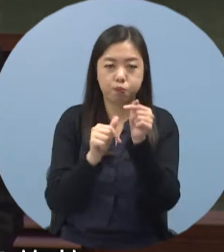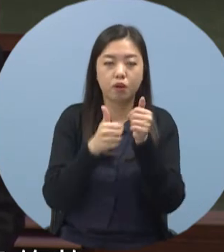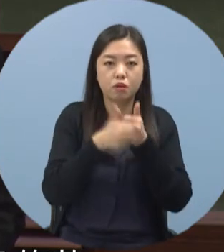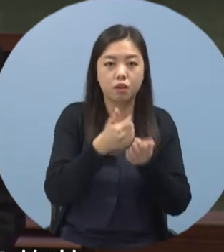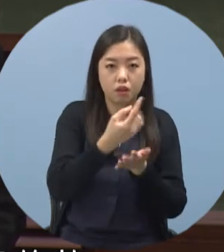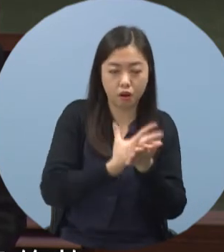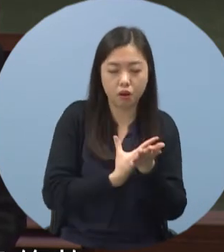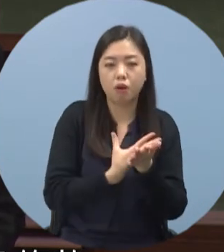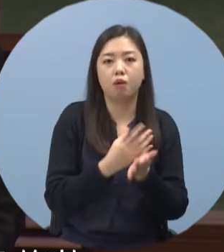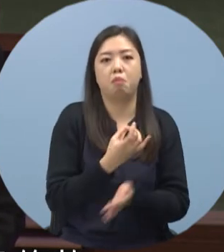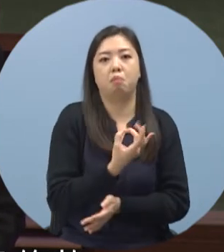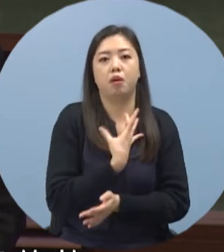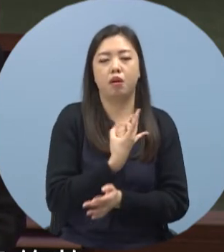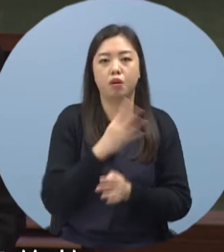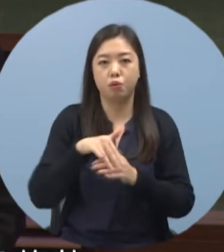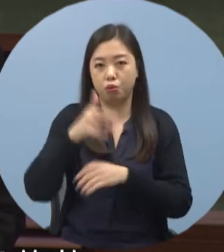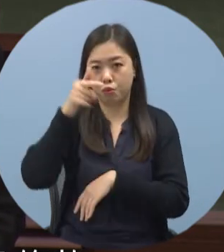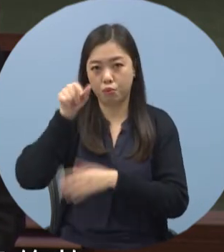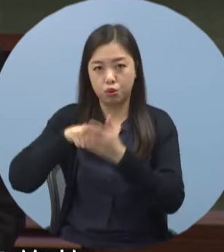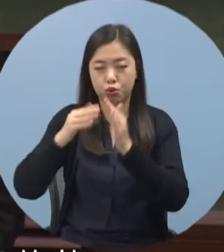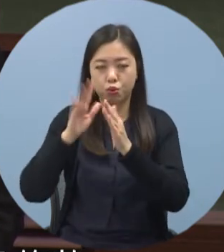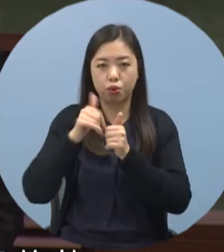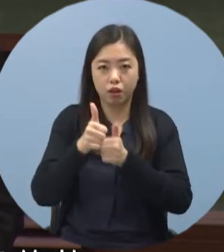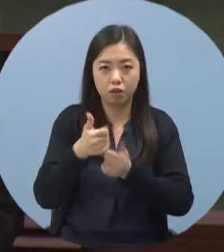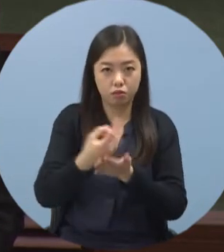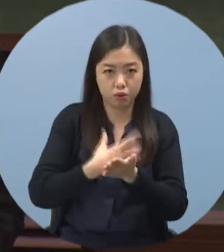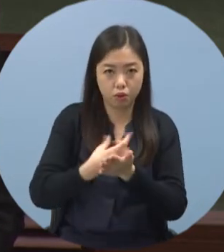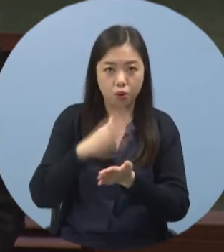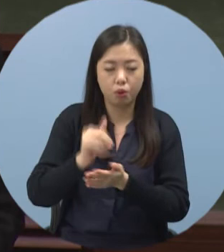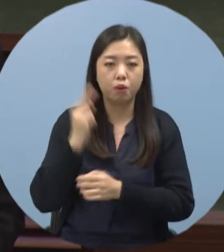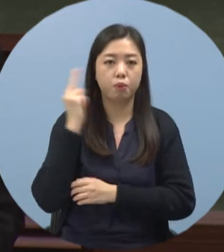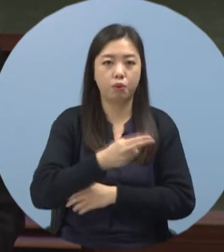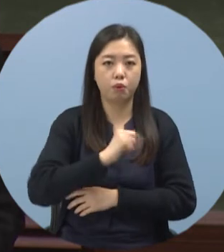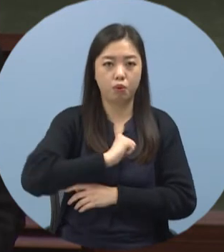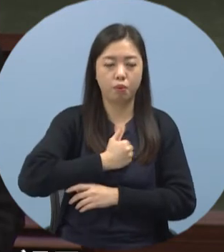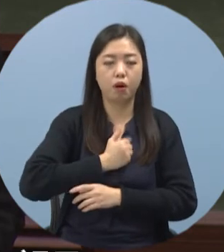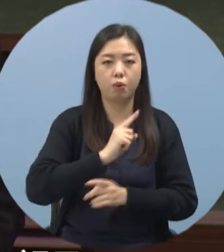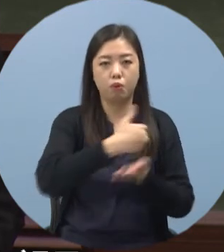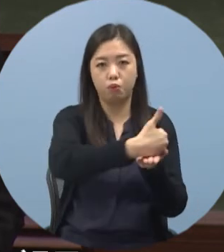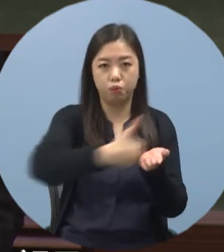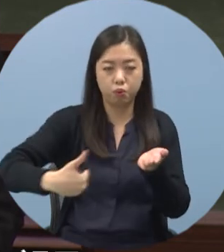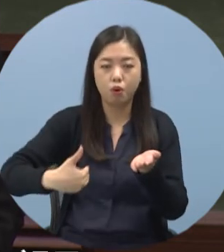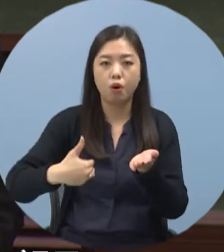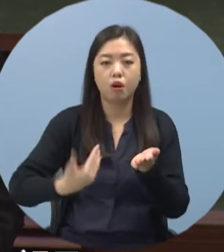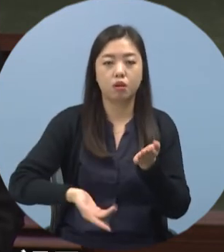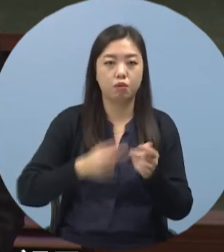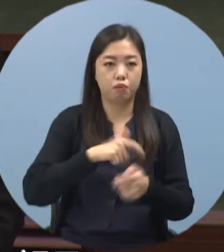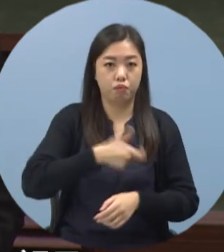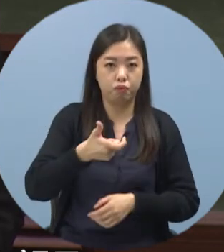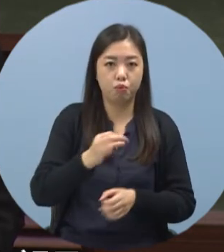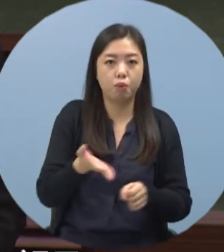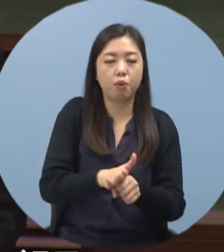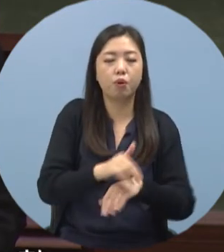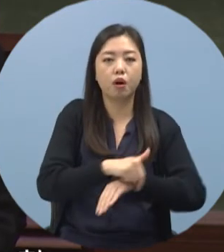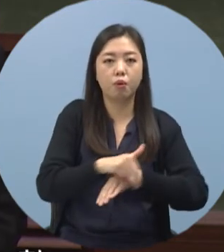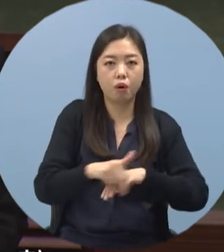守則和條款，秘書處會根據計劃的守則和條款要求相關僱主退還未有用於支付工資補貼金